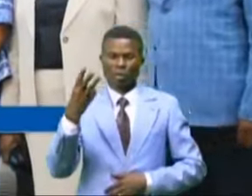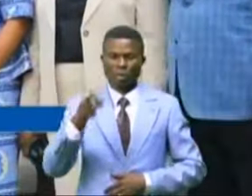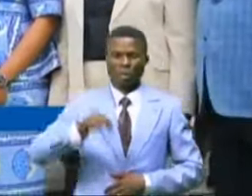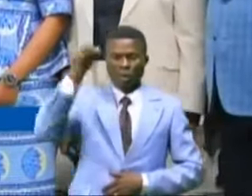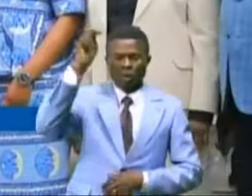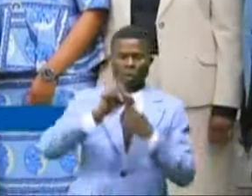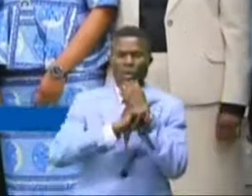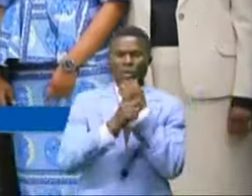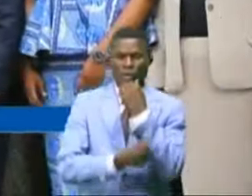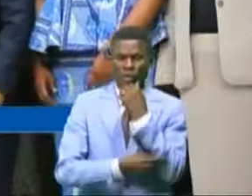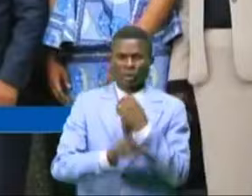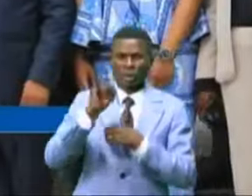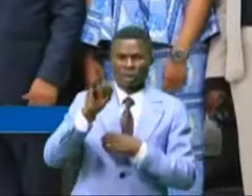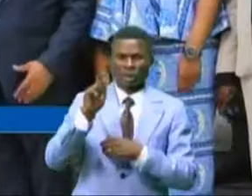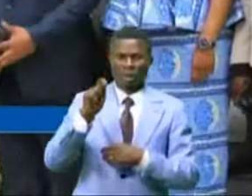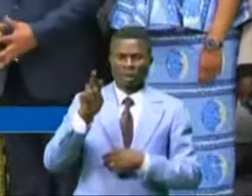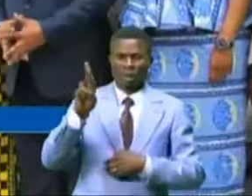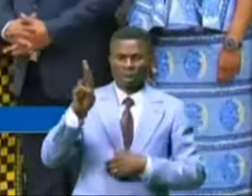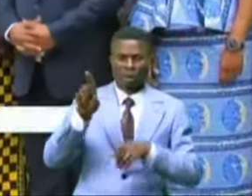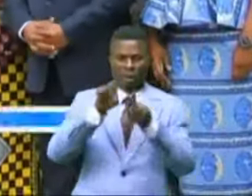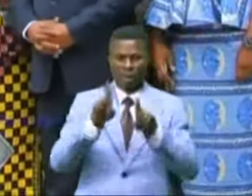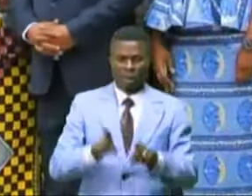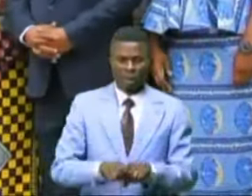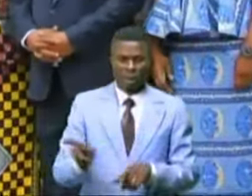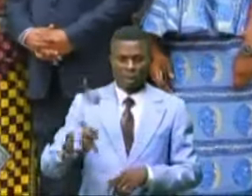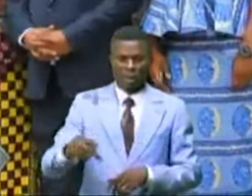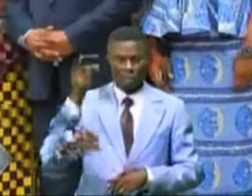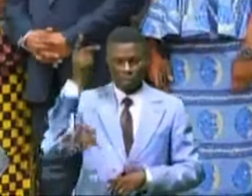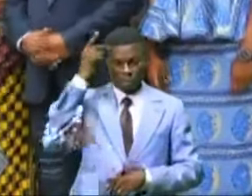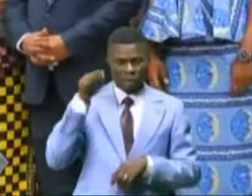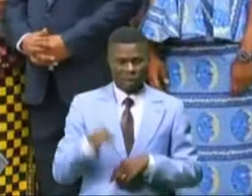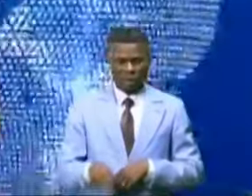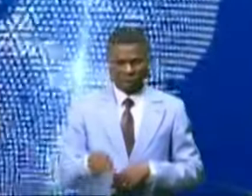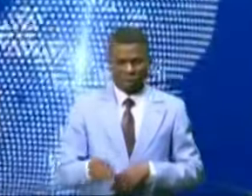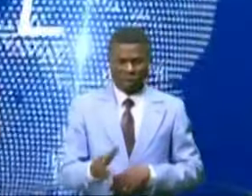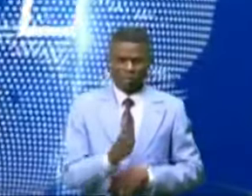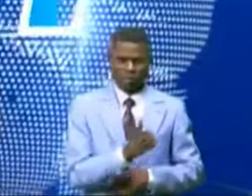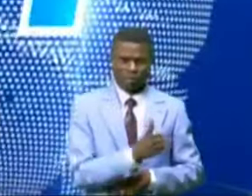Nord Kivu, l'Ituri et la ville-province de Kinshasa.